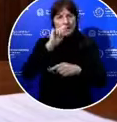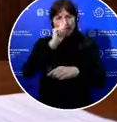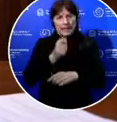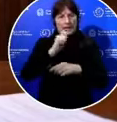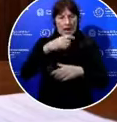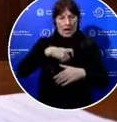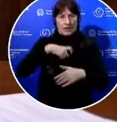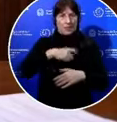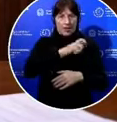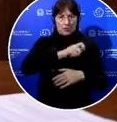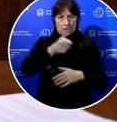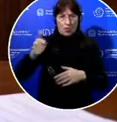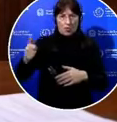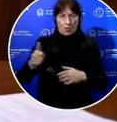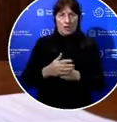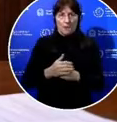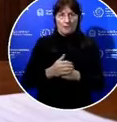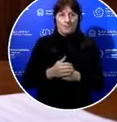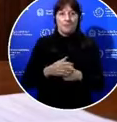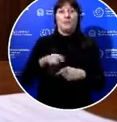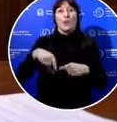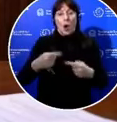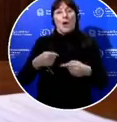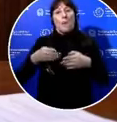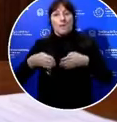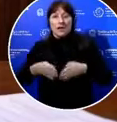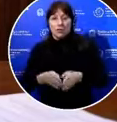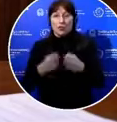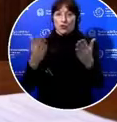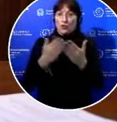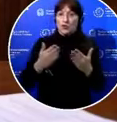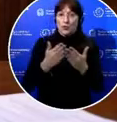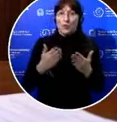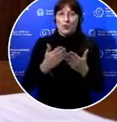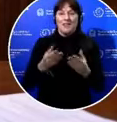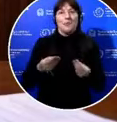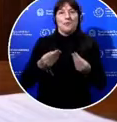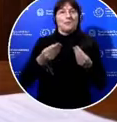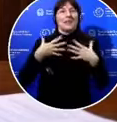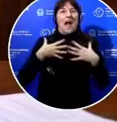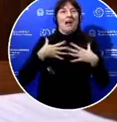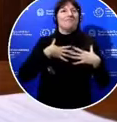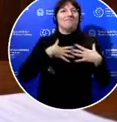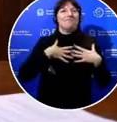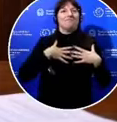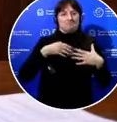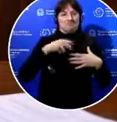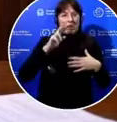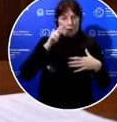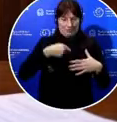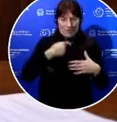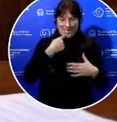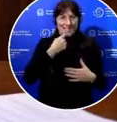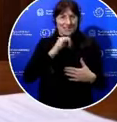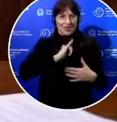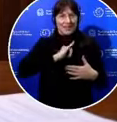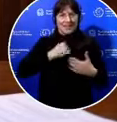Il percorso di studi per avere un senso di che cosa si è, di che cosa si può